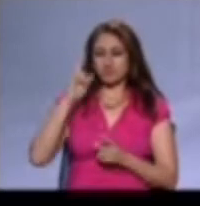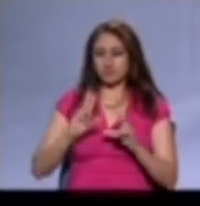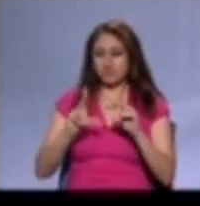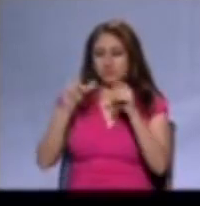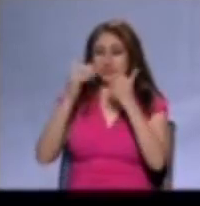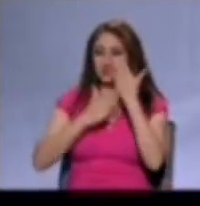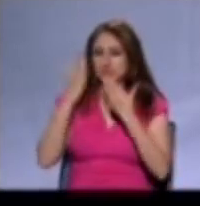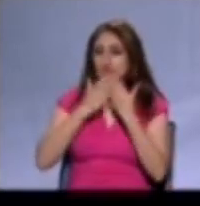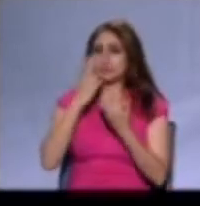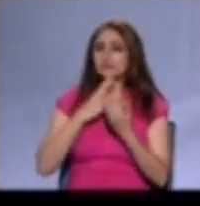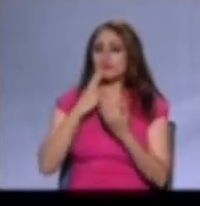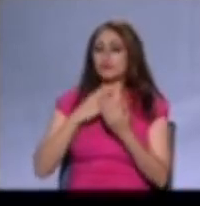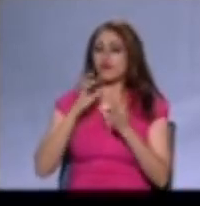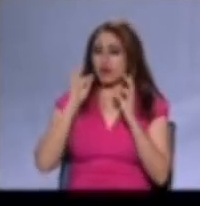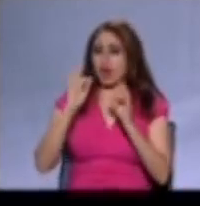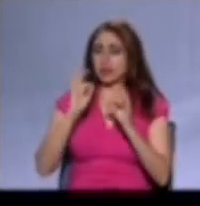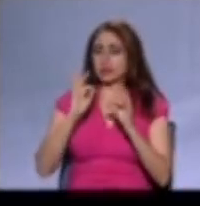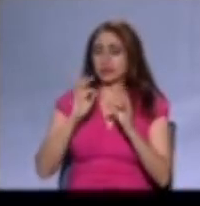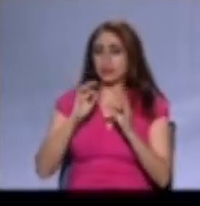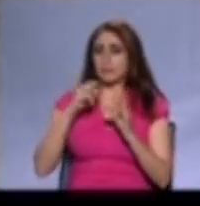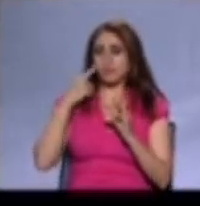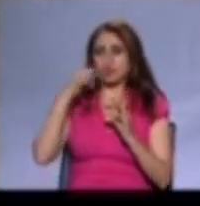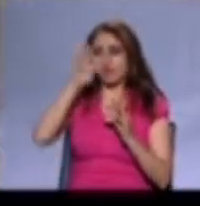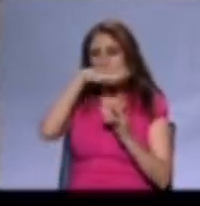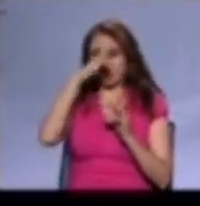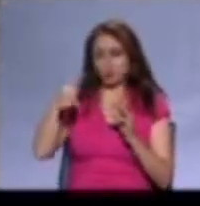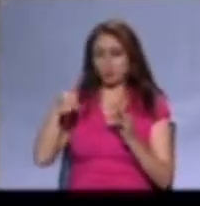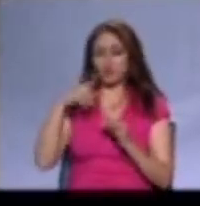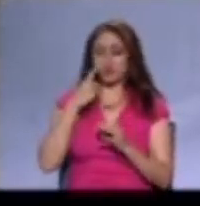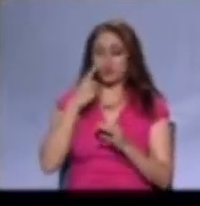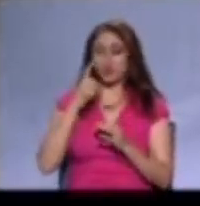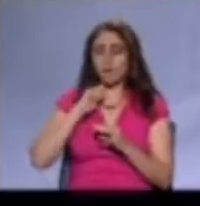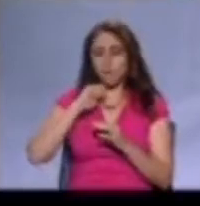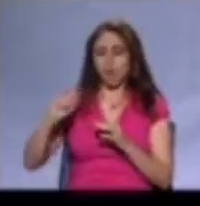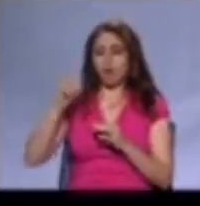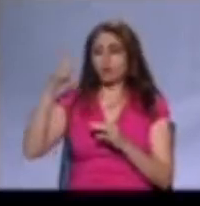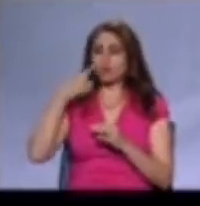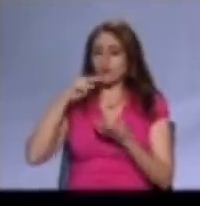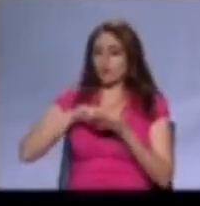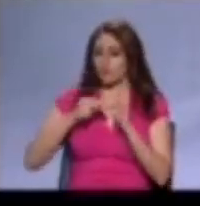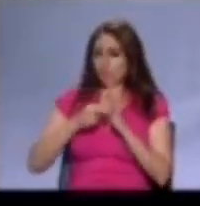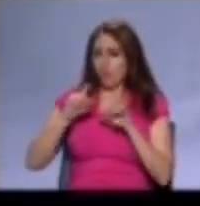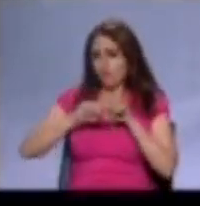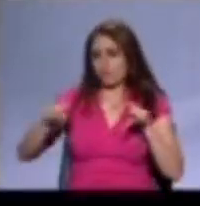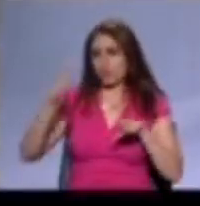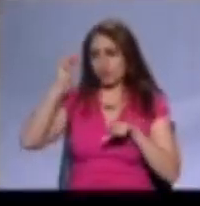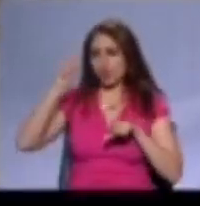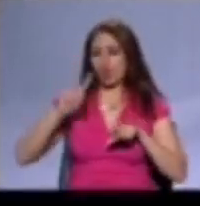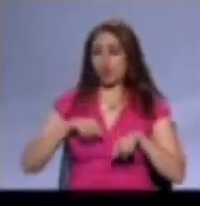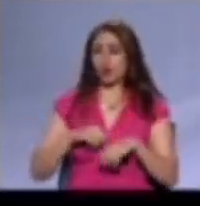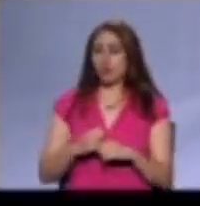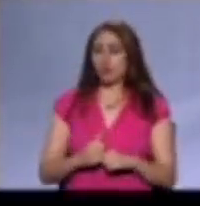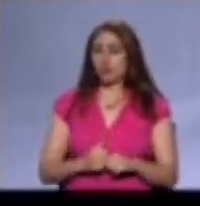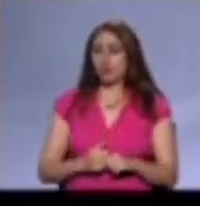بتحويز العزبة ودخولها الحيز العمراني إن شاء الله، موافقة المحافظة ومجلس المدينة بحيث إن شاء الله يتم إعداد دراستها إن شاء الله. يوافقونا